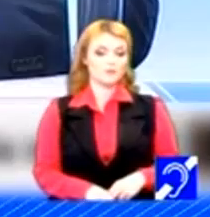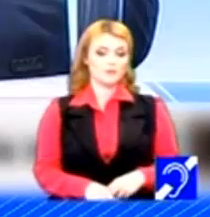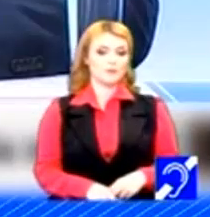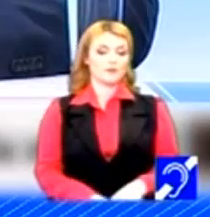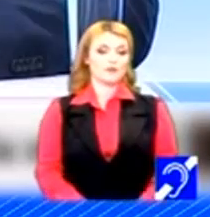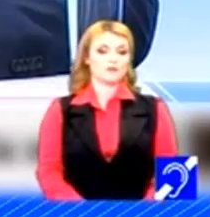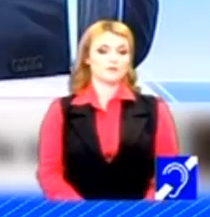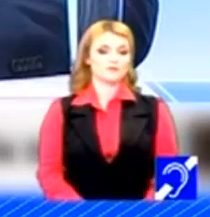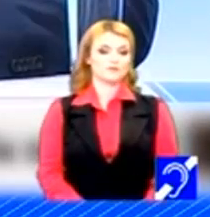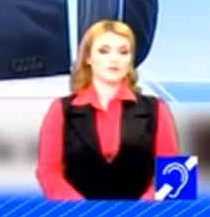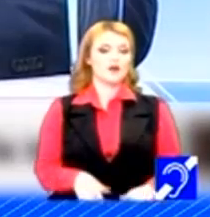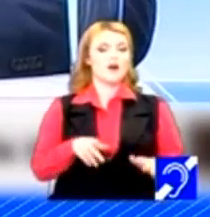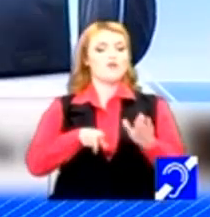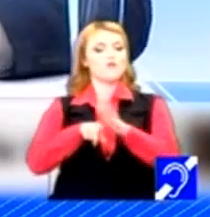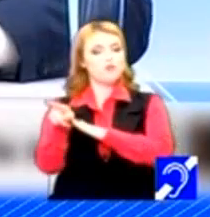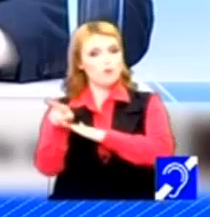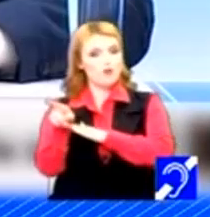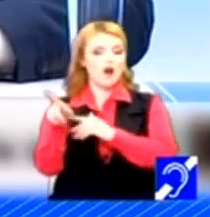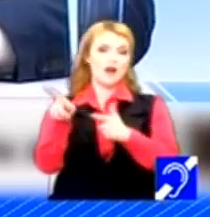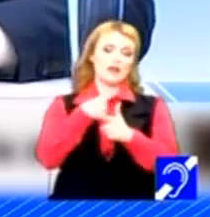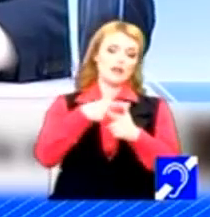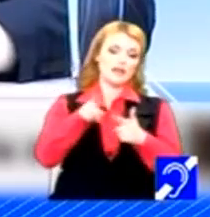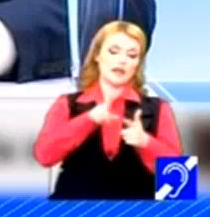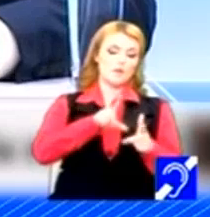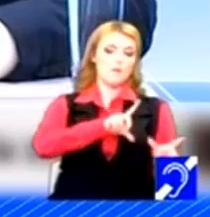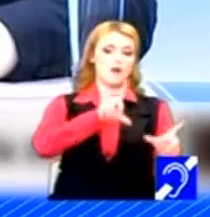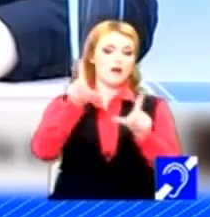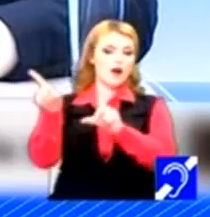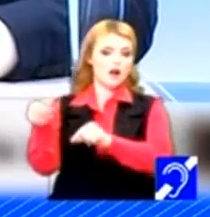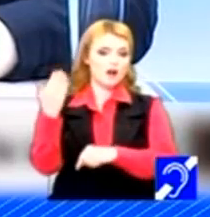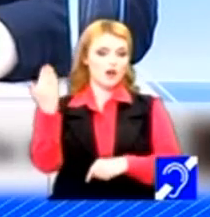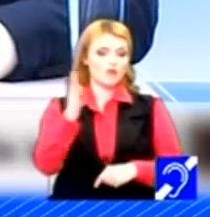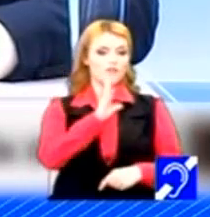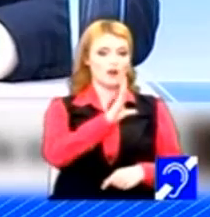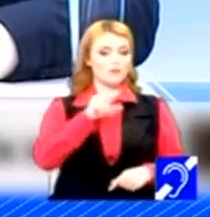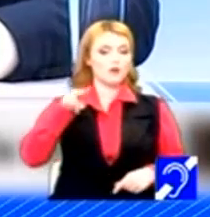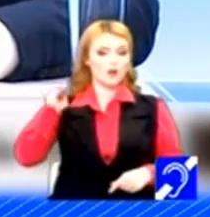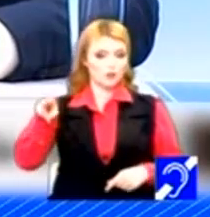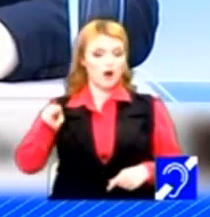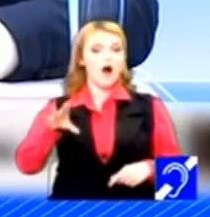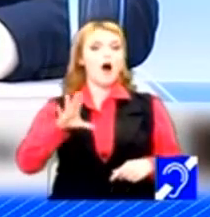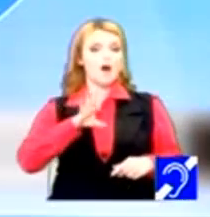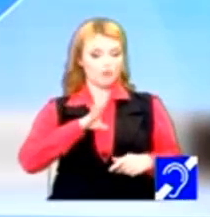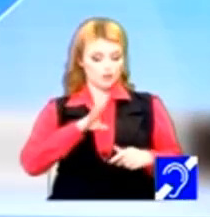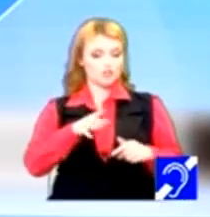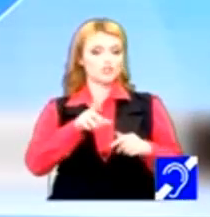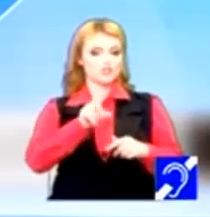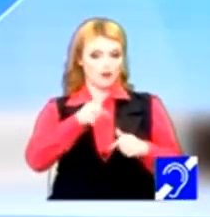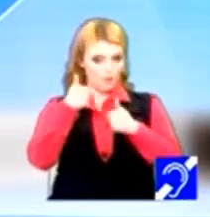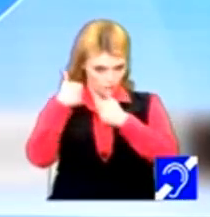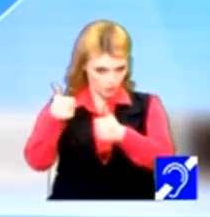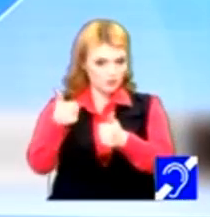decizii. Fuga sau plecarea lui Vlad Plahotniuc din Republica Moldova a fost un lucru bun pentru societatea?